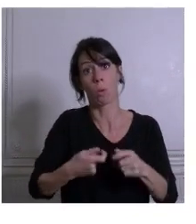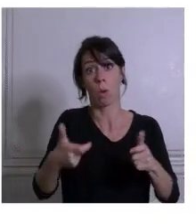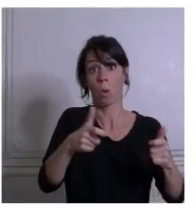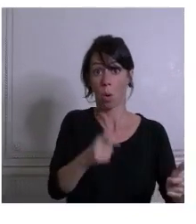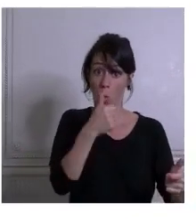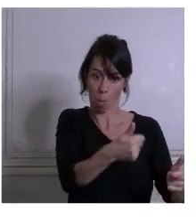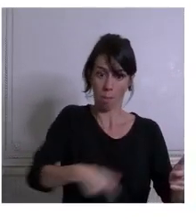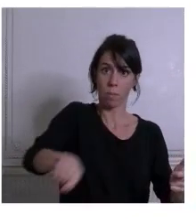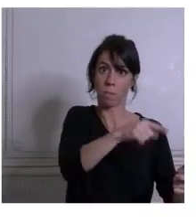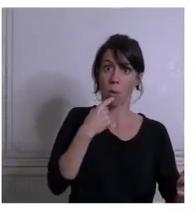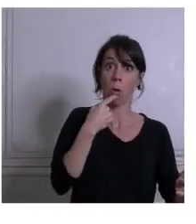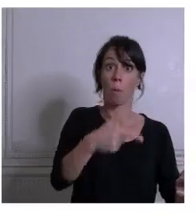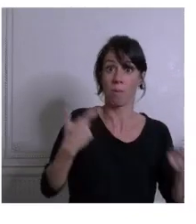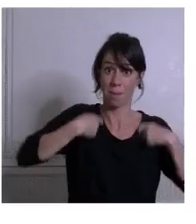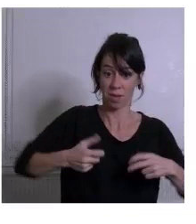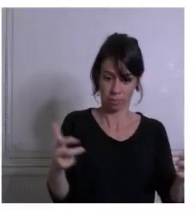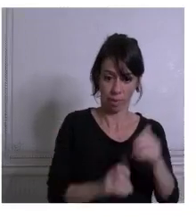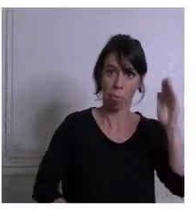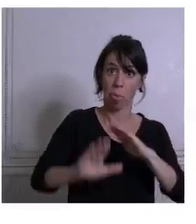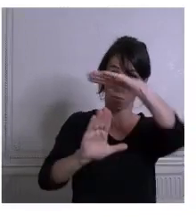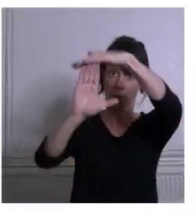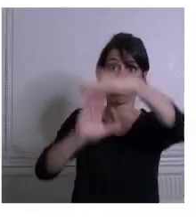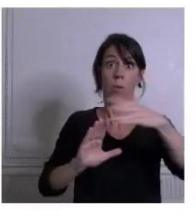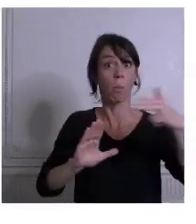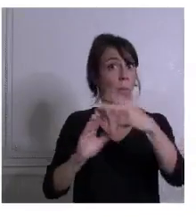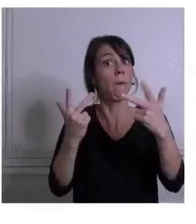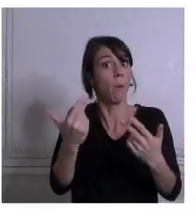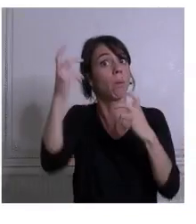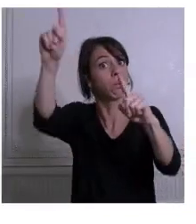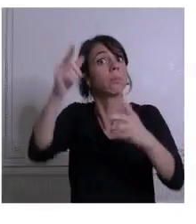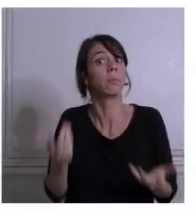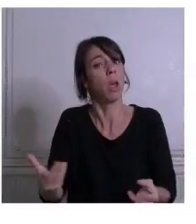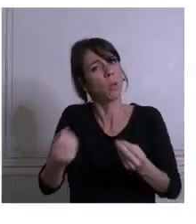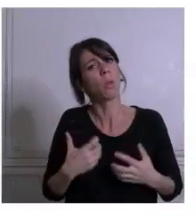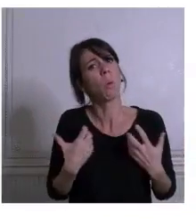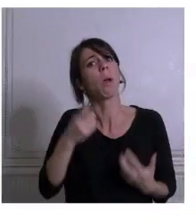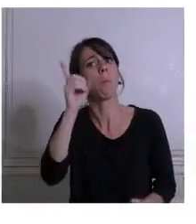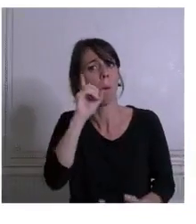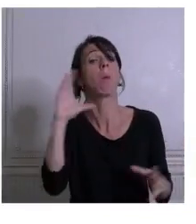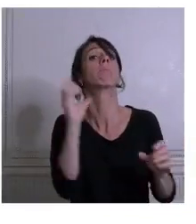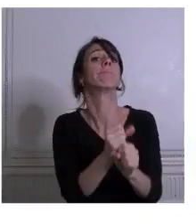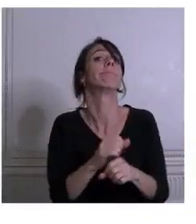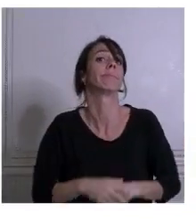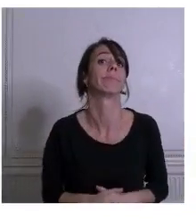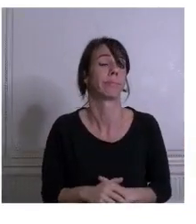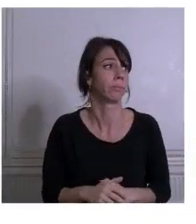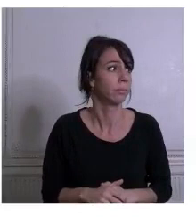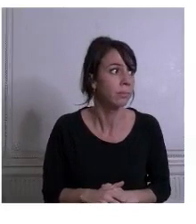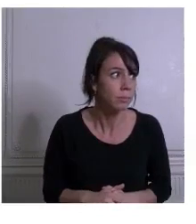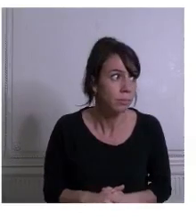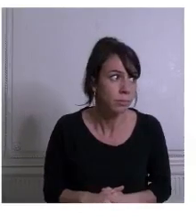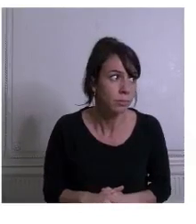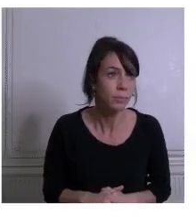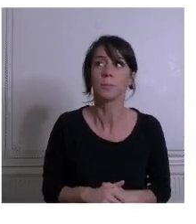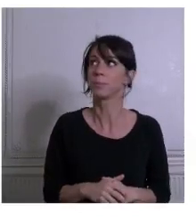énergétique. Rénovation énergétique, on a parlé beaucoup d'éclairage, on a parlé beaucoup de pas grand-chose, en